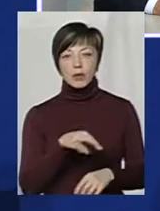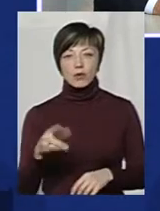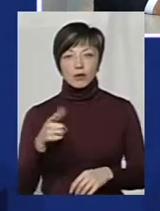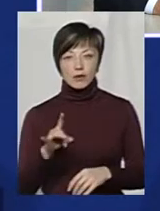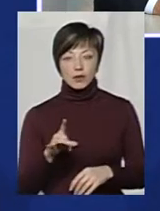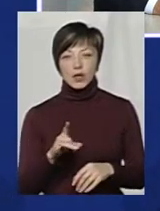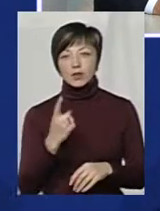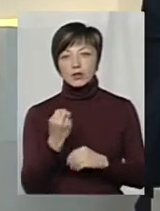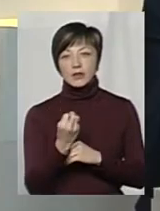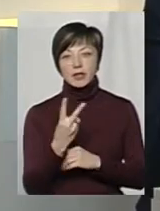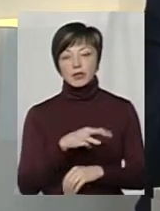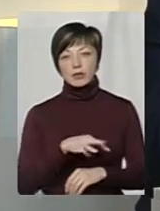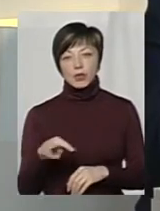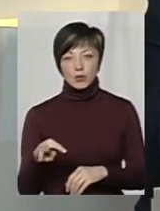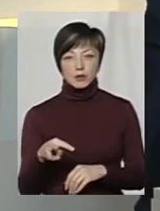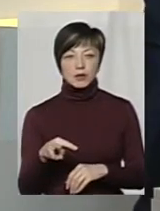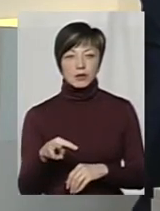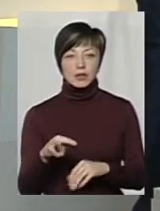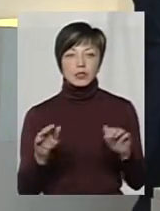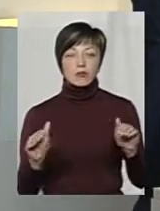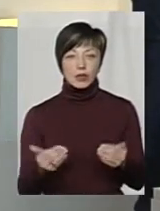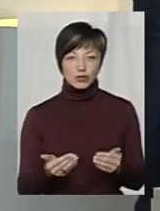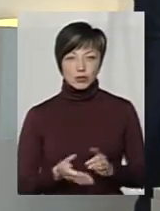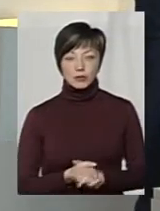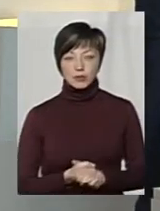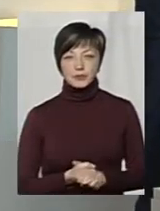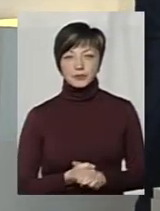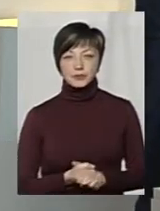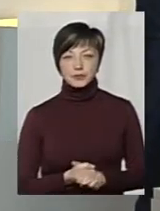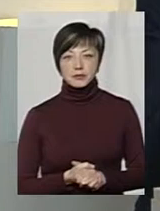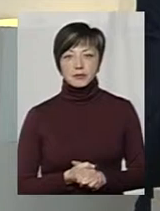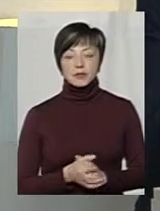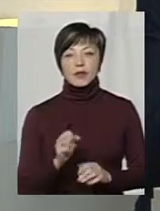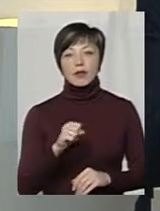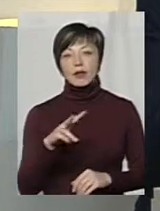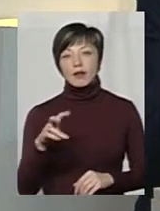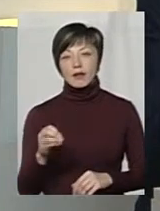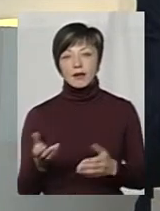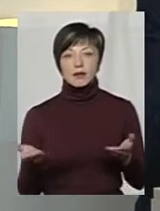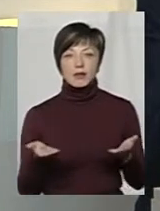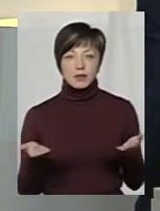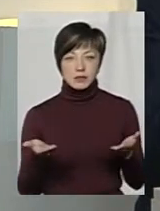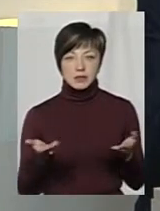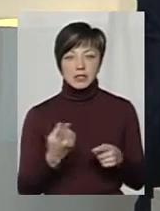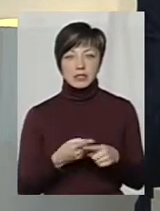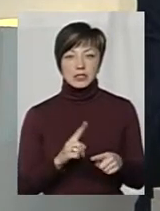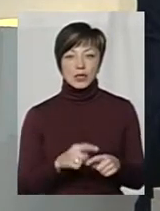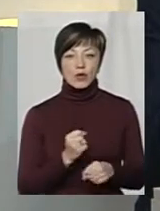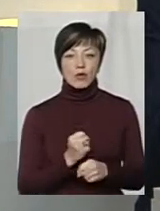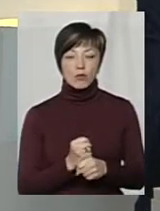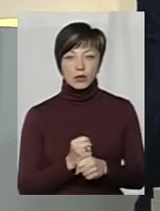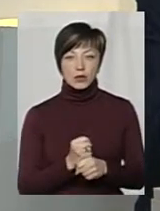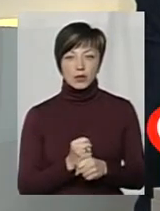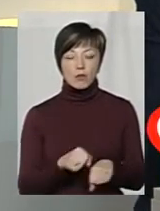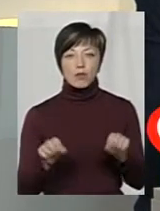гривень. Тобто 112 мільйонів пішло зменшення. Але десь ця робота, скажімо,